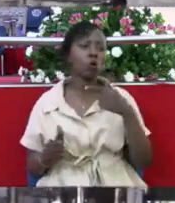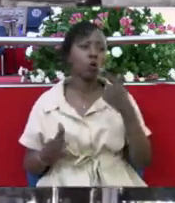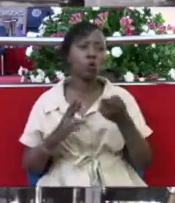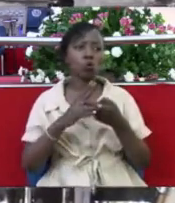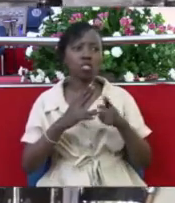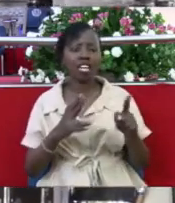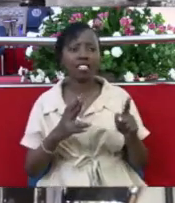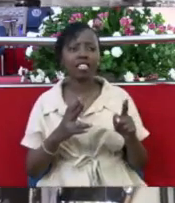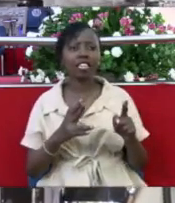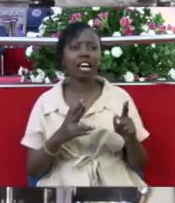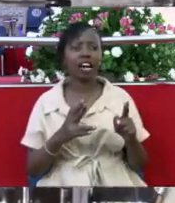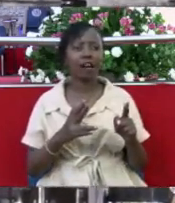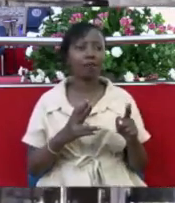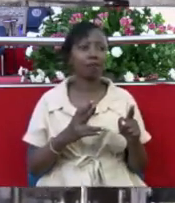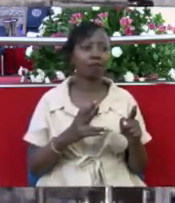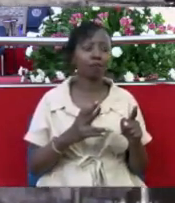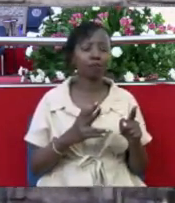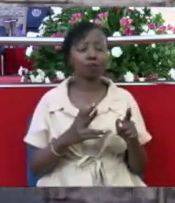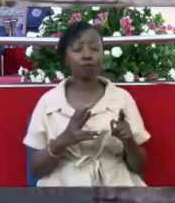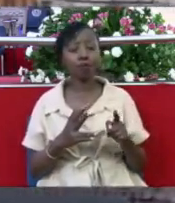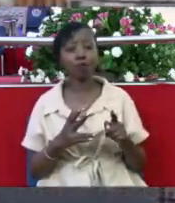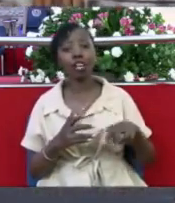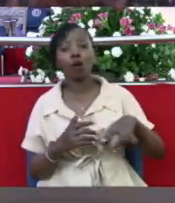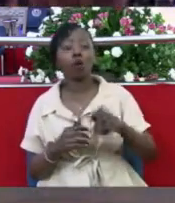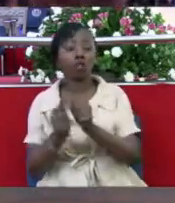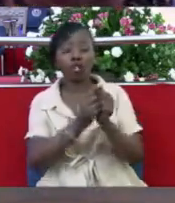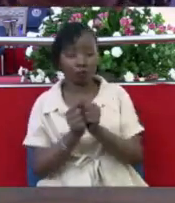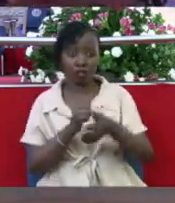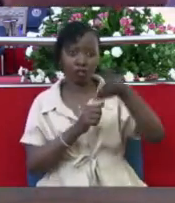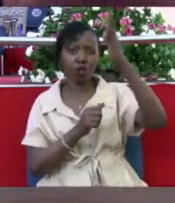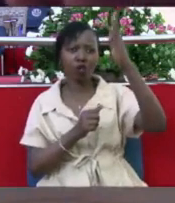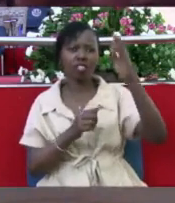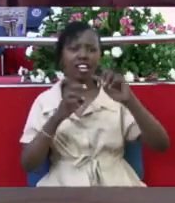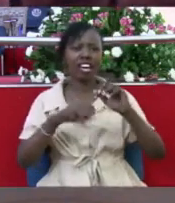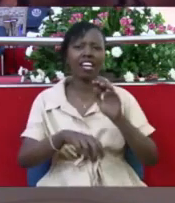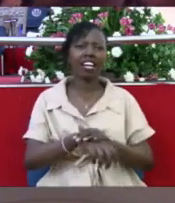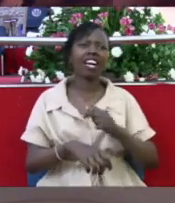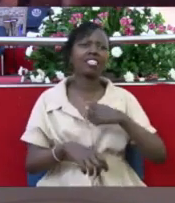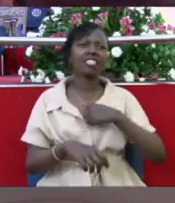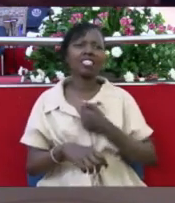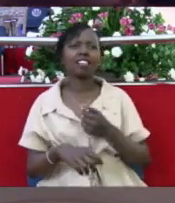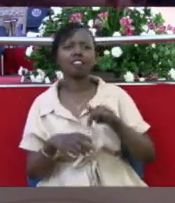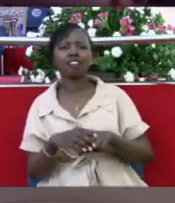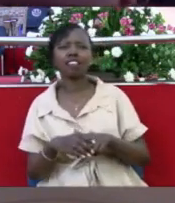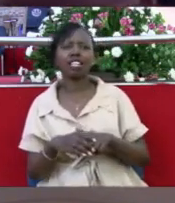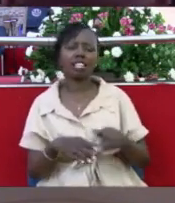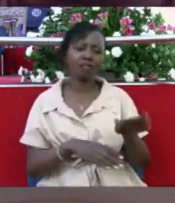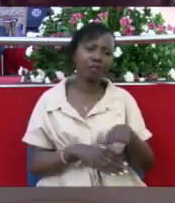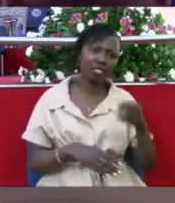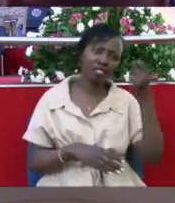the journey of salvation, walioanza safari ya wokovu, find themselves in a place of failing,